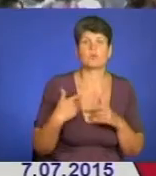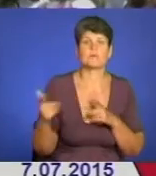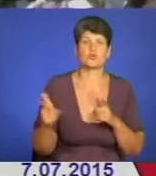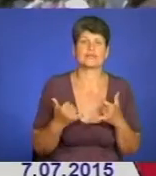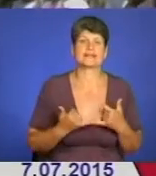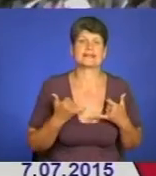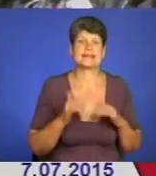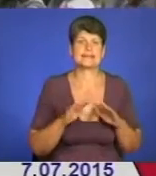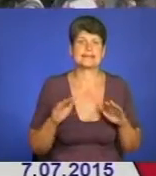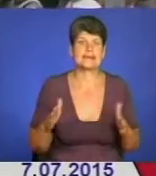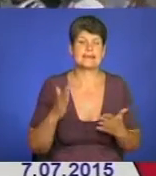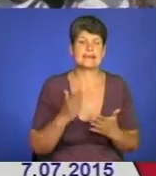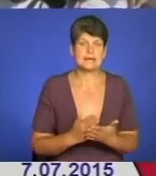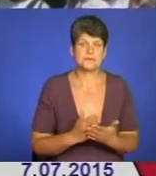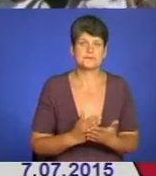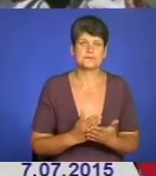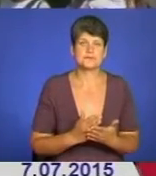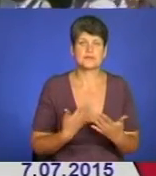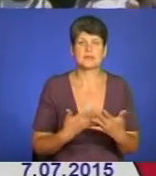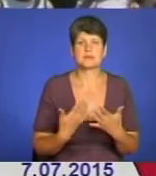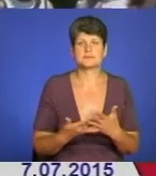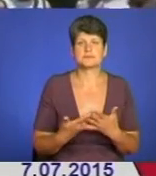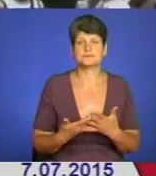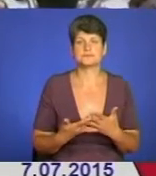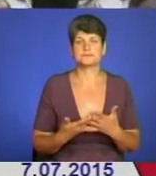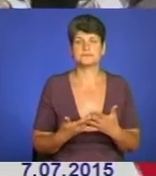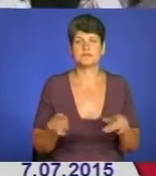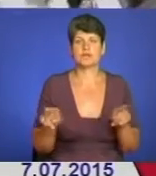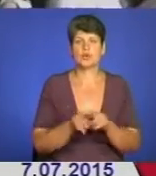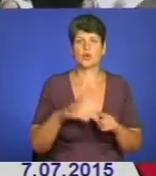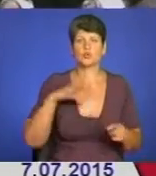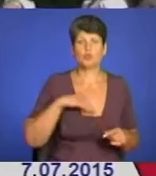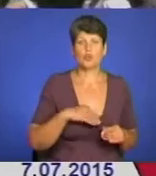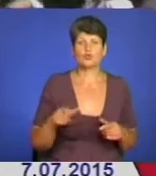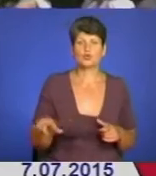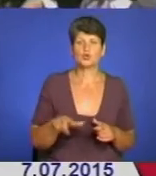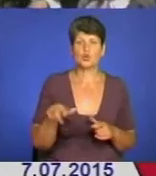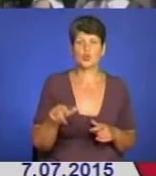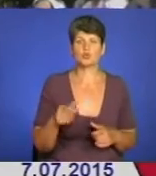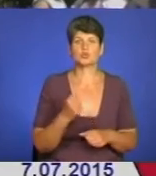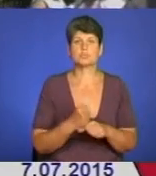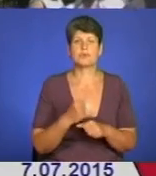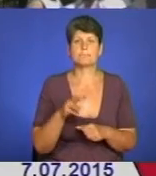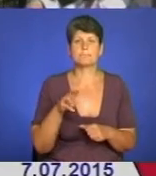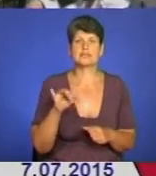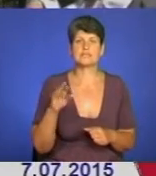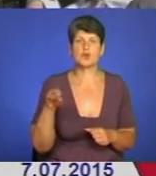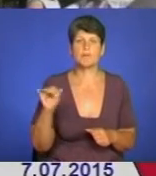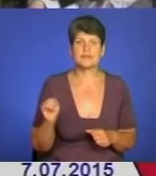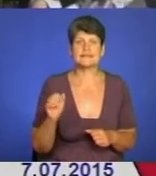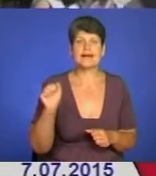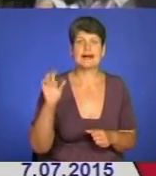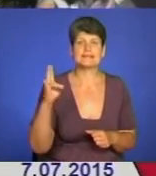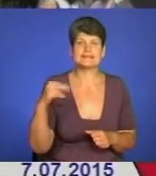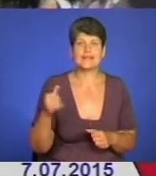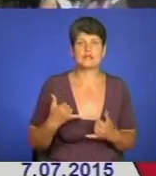для дітей, є, скажімо, такою, немовби, духовною дорогою, яку протоптав митрополит Андрей до неба.